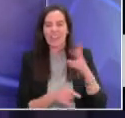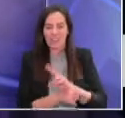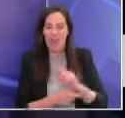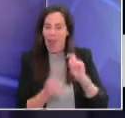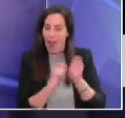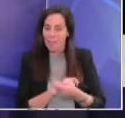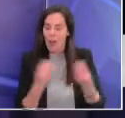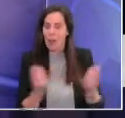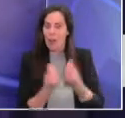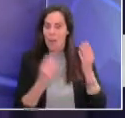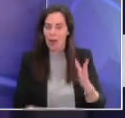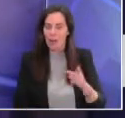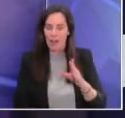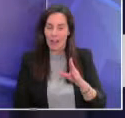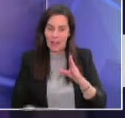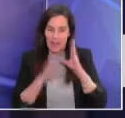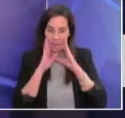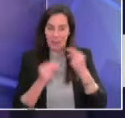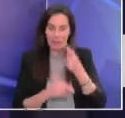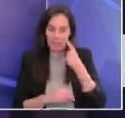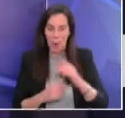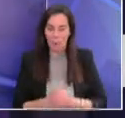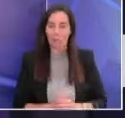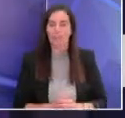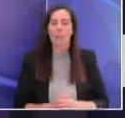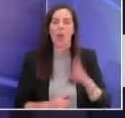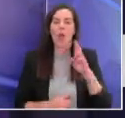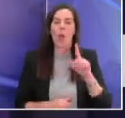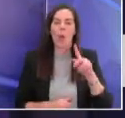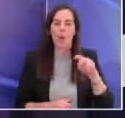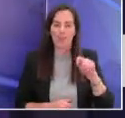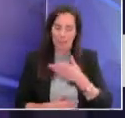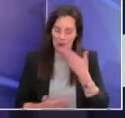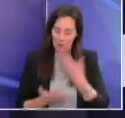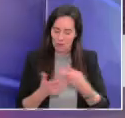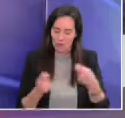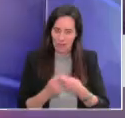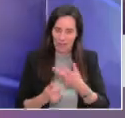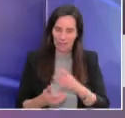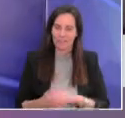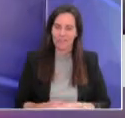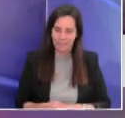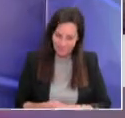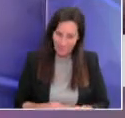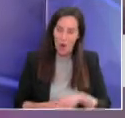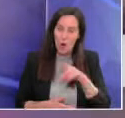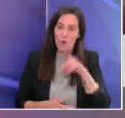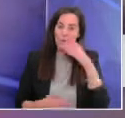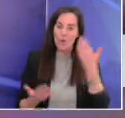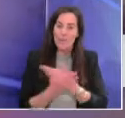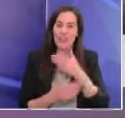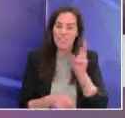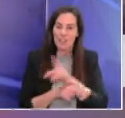נהפך למושג, אתם תאמינו או לא, תכף אתם תראו. אז רותם גרוסמן, היועץ והשותף בדני לוי תקשורת, שהוא איש הפייק